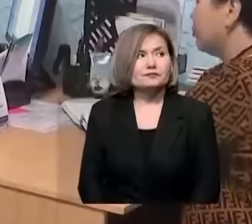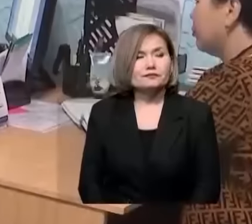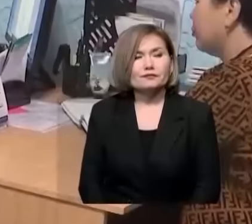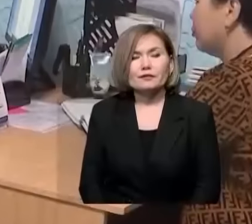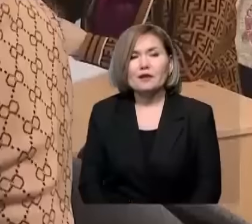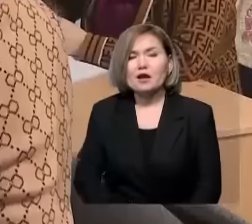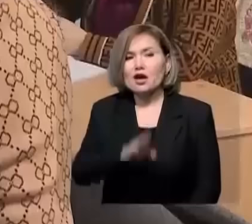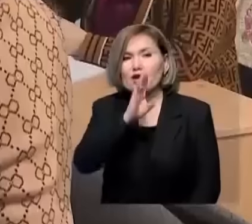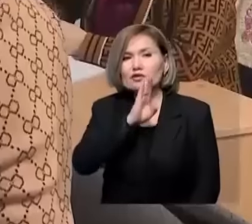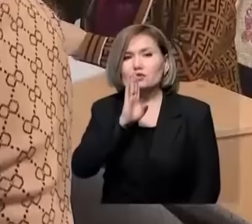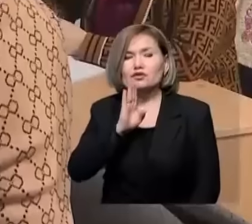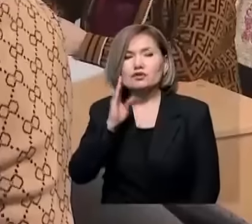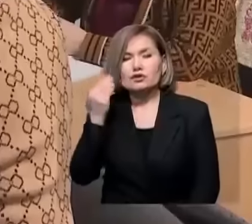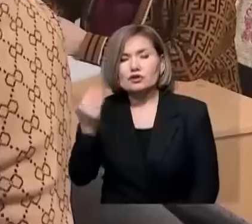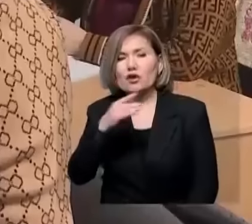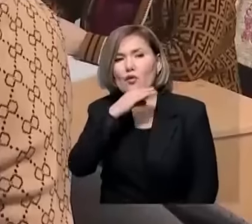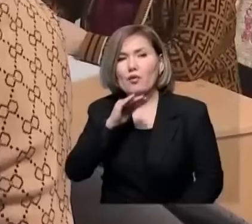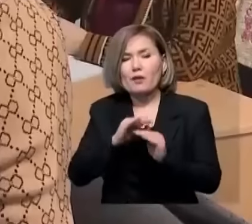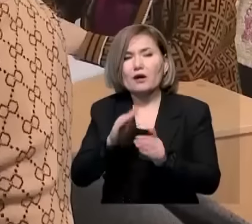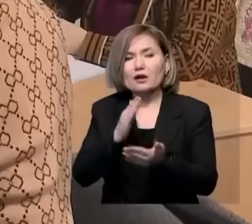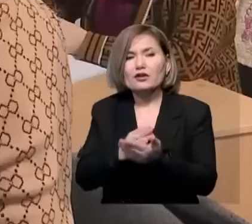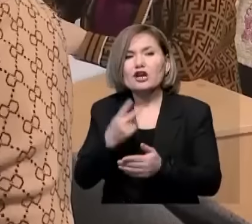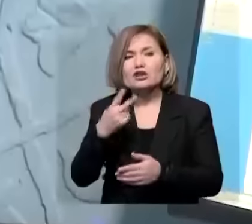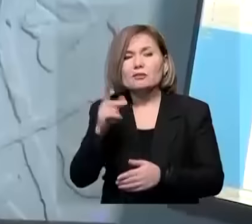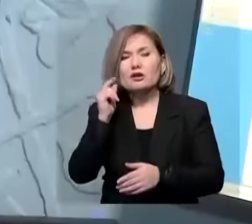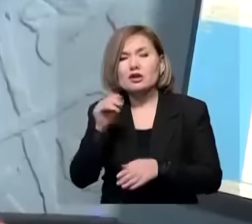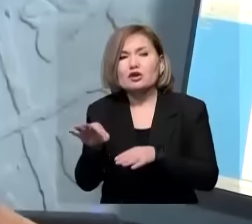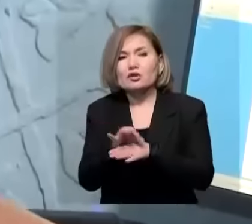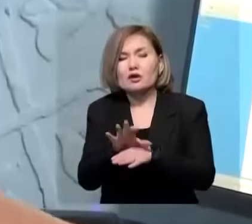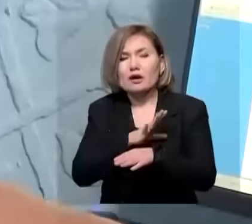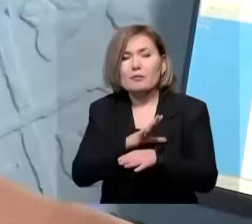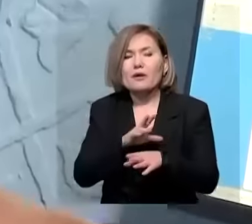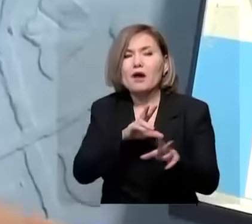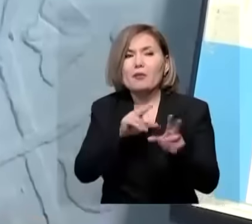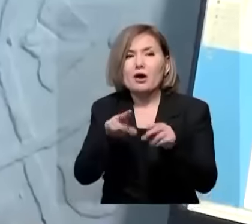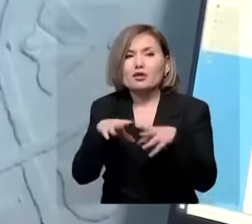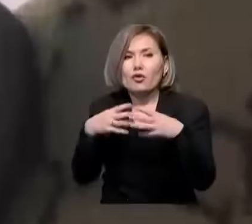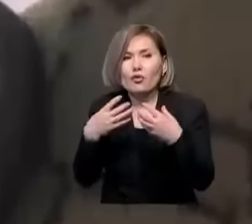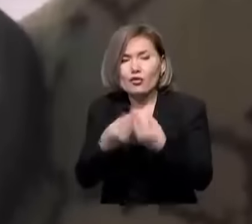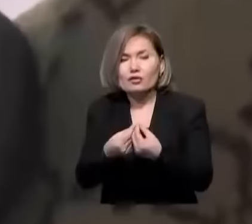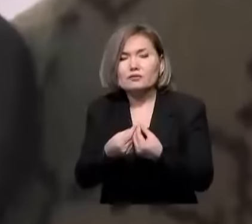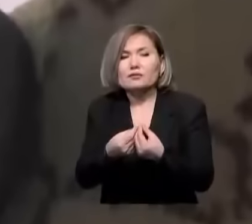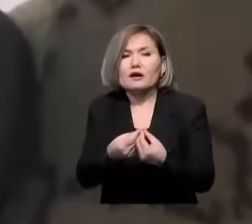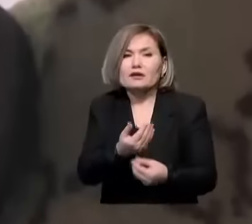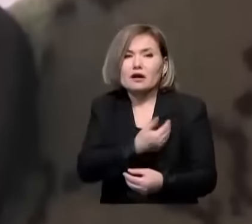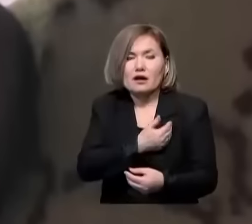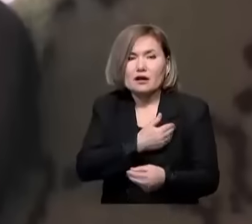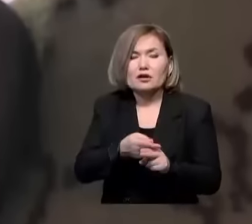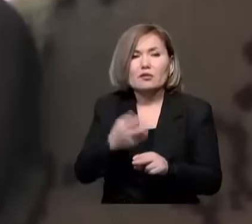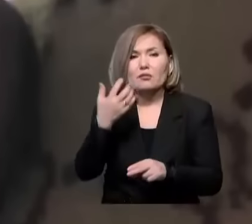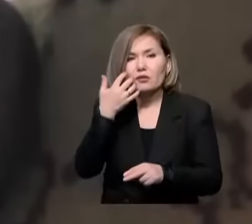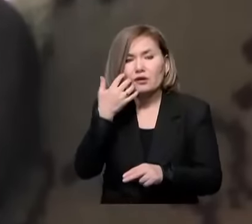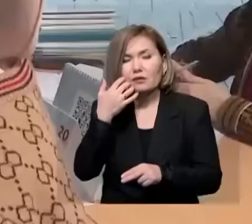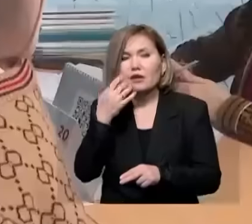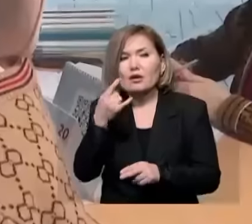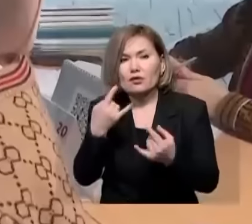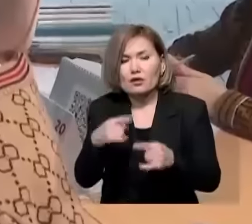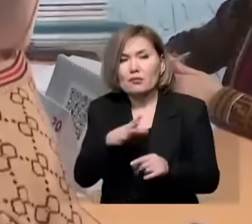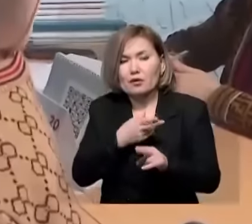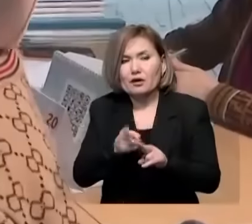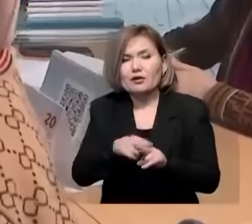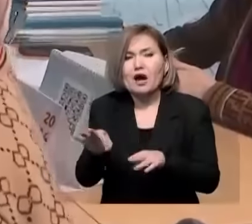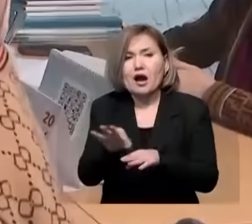Майра көпбалалы ана, 20 жасында тұрмысқа шықты. Бақытты отбасын құрамын деп үміттенді. Құрсақ көтерді. Алайда